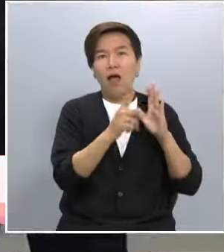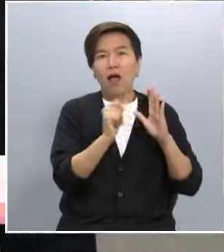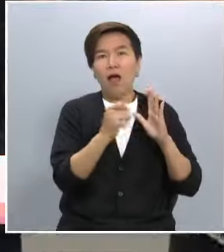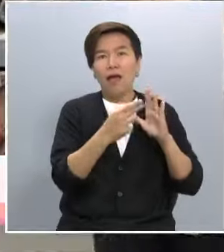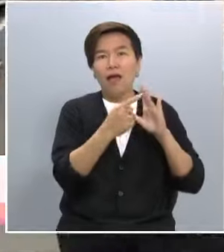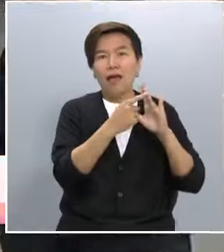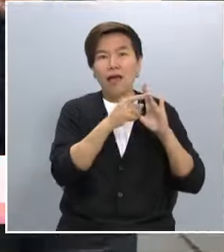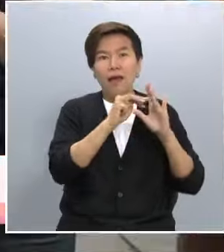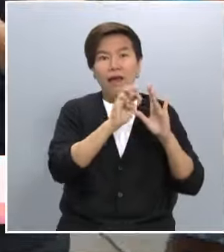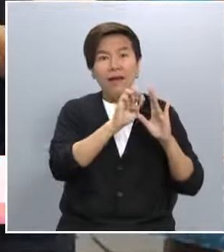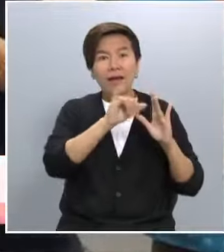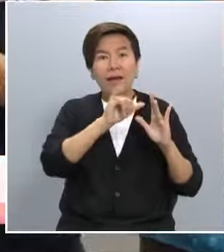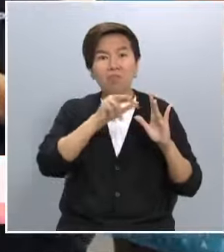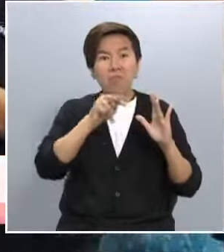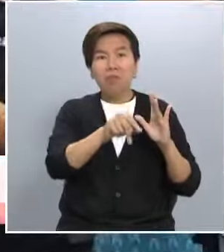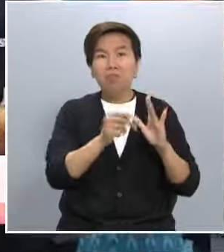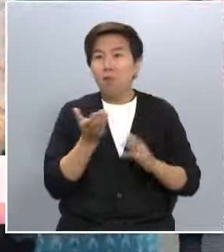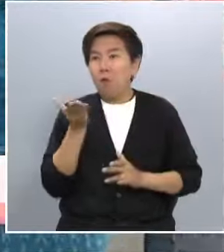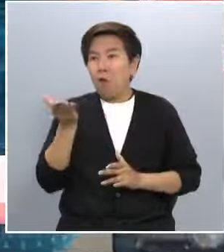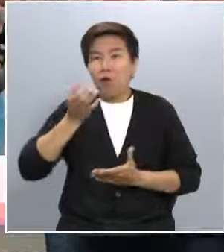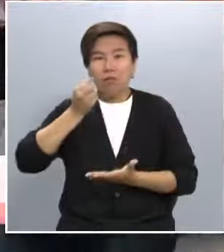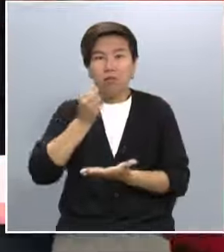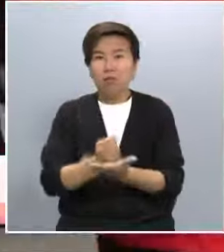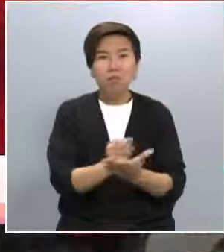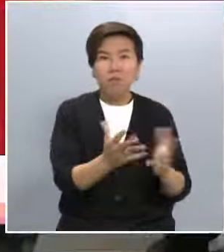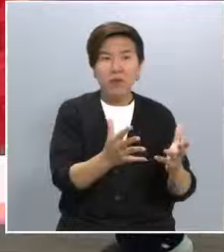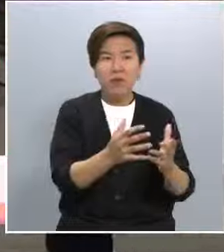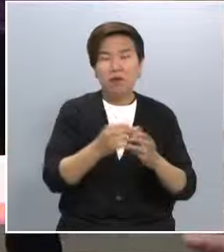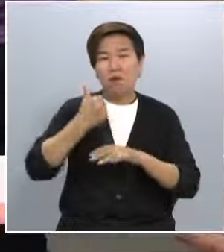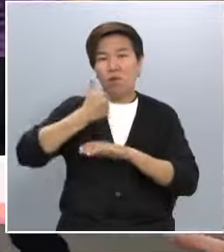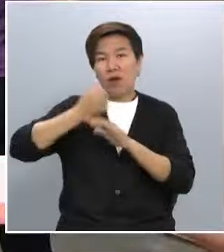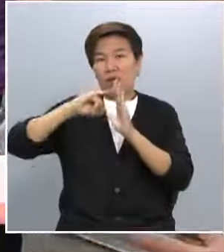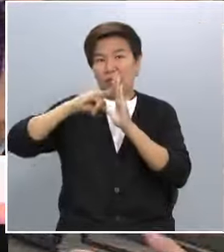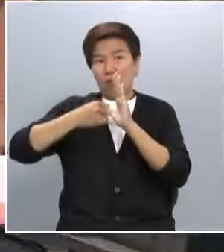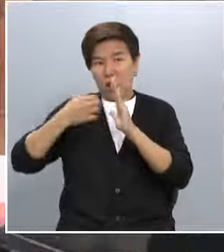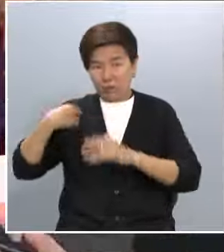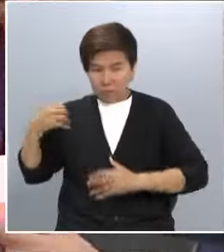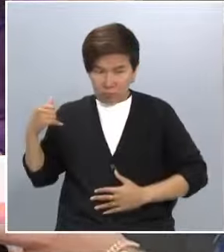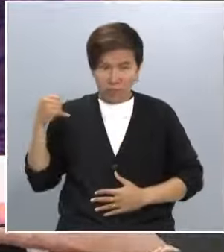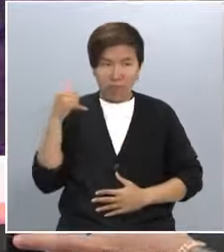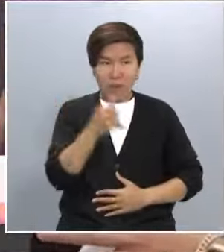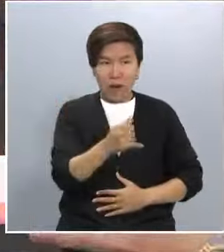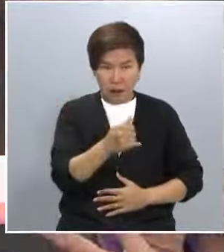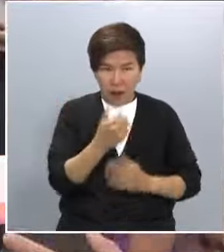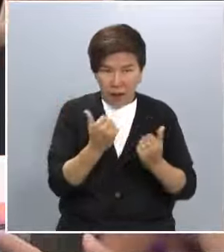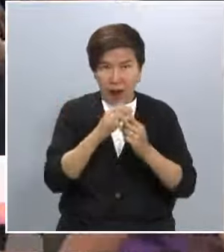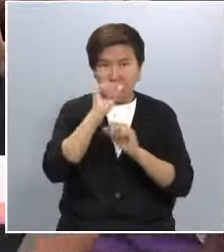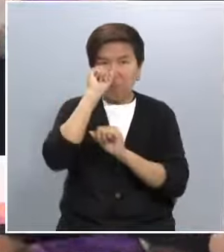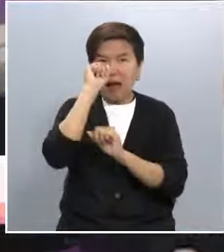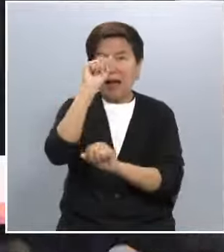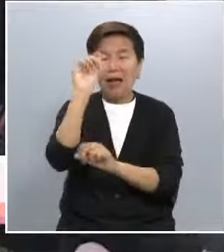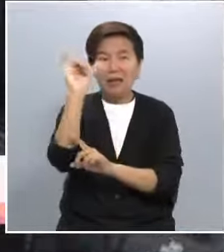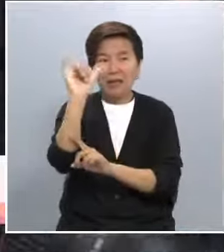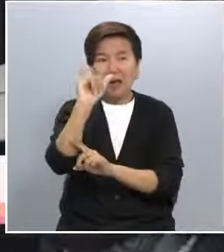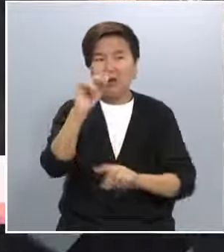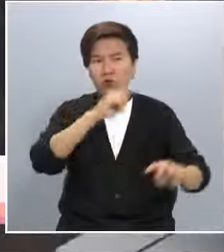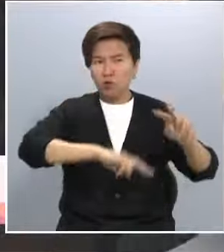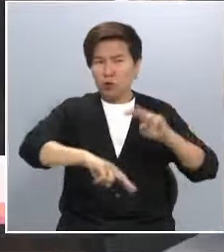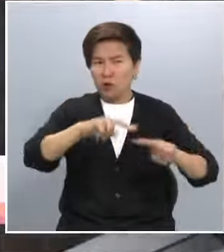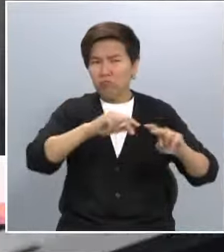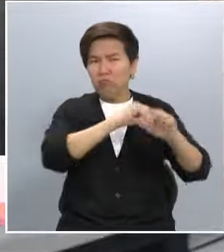งงานแห่งนี้อีกครั้งหนึ่งผู้ว่ายืนยันนะคะว่ายังไม่มีการประกาศเขตพื้นที่ภัยพิบัติเนื่องจากการตรวจสอบก็พบว่ามีความปล